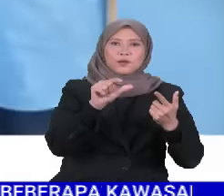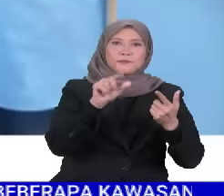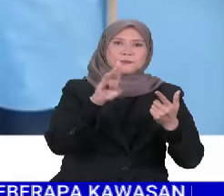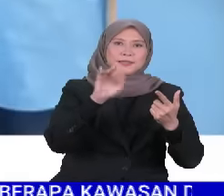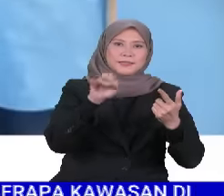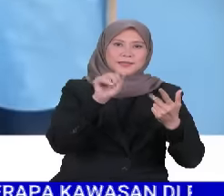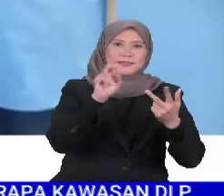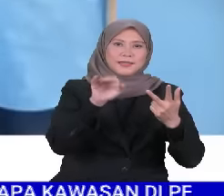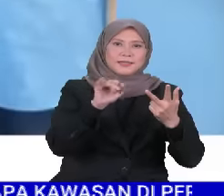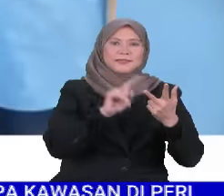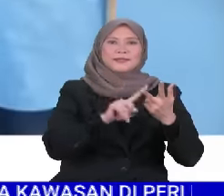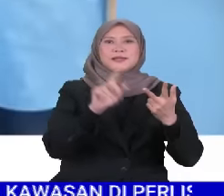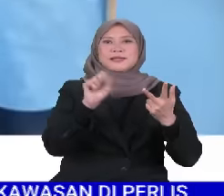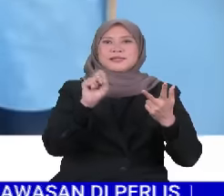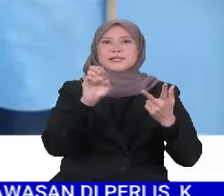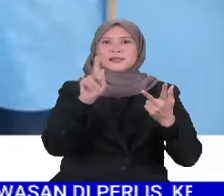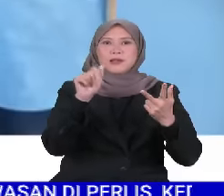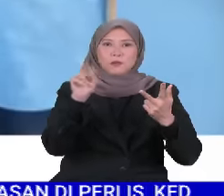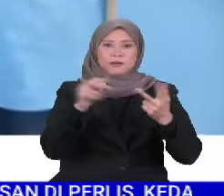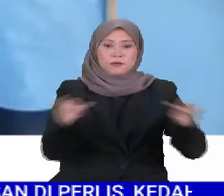Kampung alur Sekawan